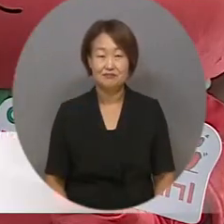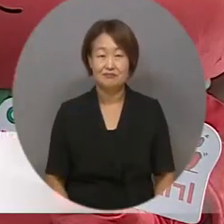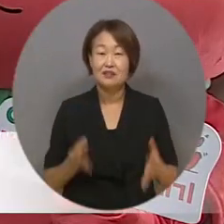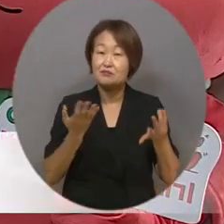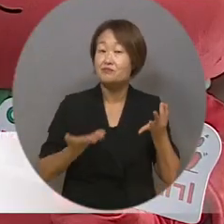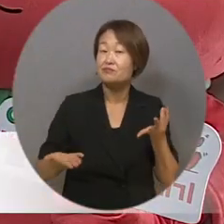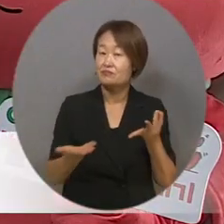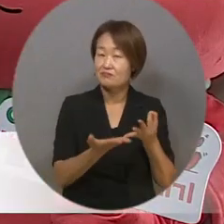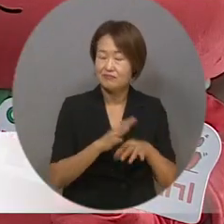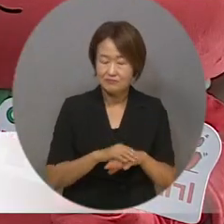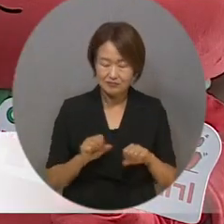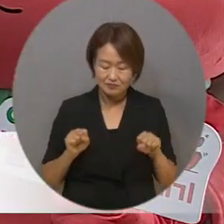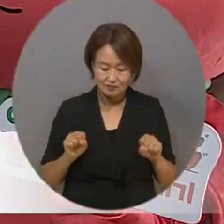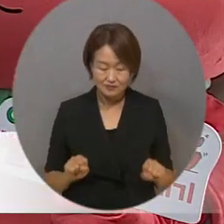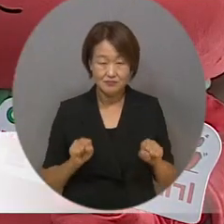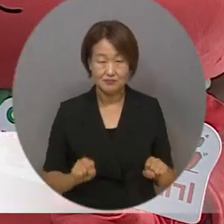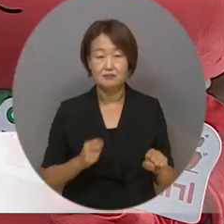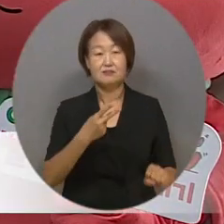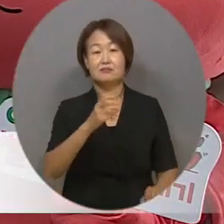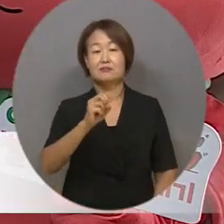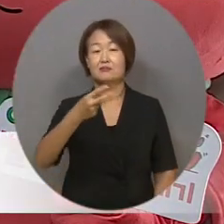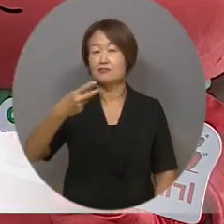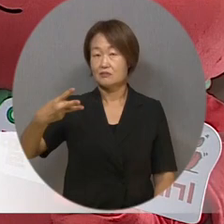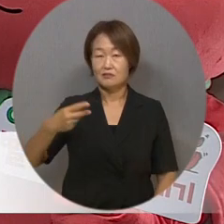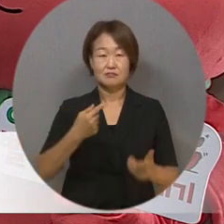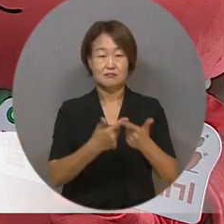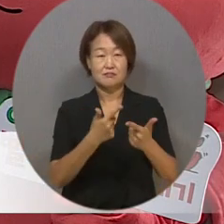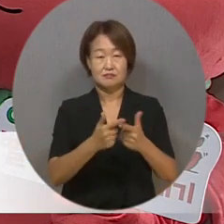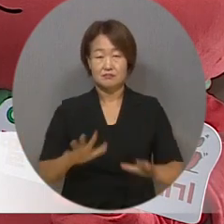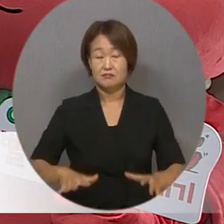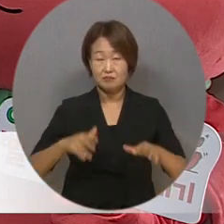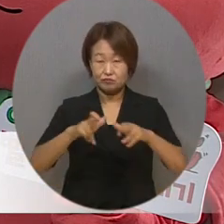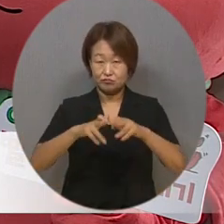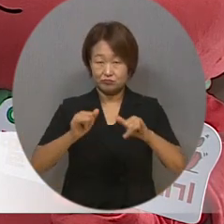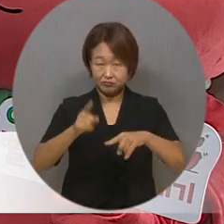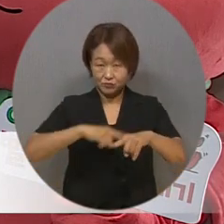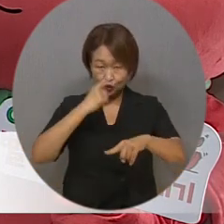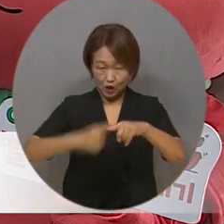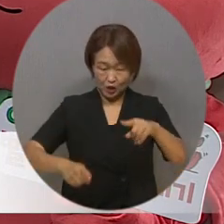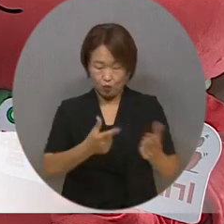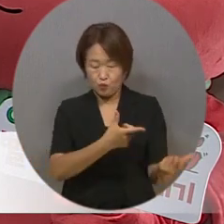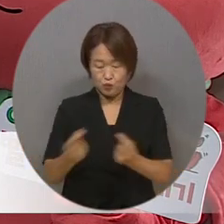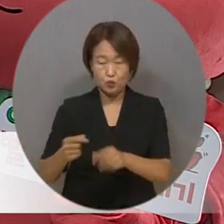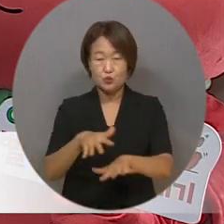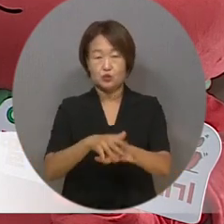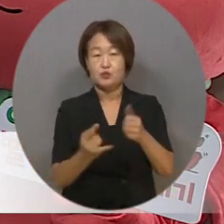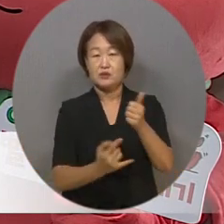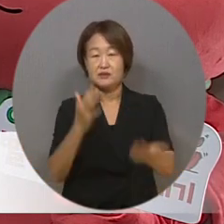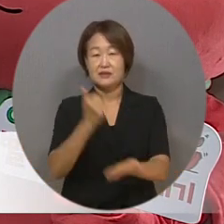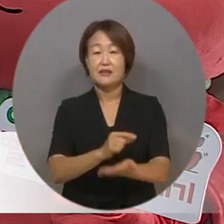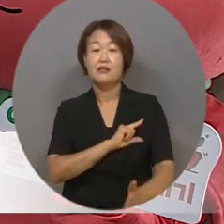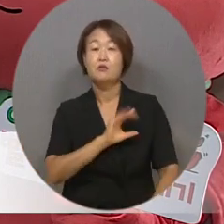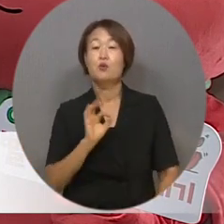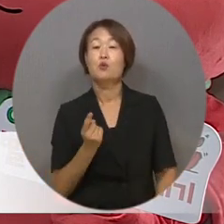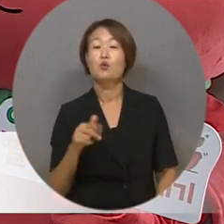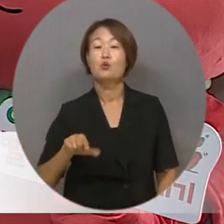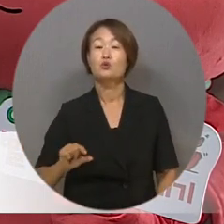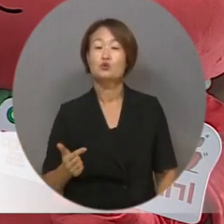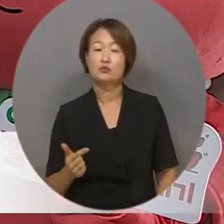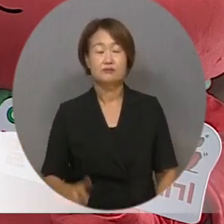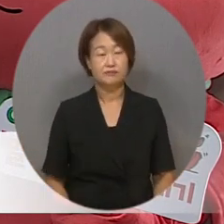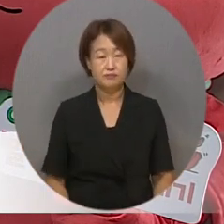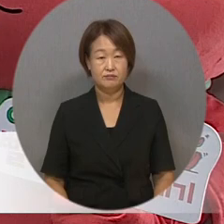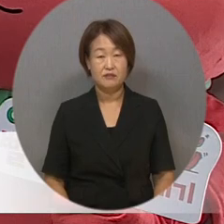시청자 여러분 안녕하세요. 2023 부산 세계장애인대회 조직위원장 오준입니다.